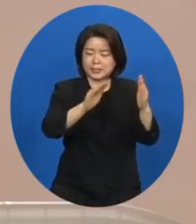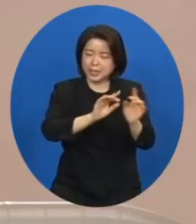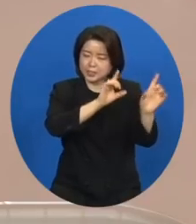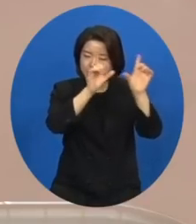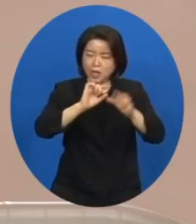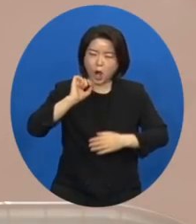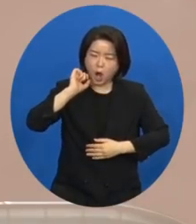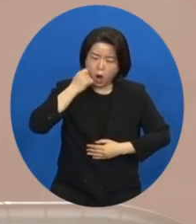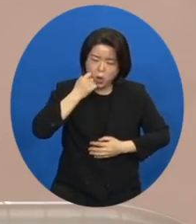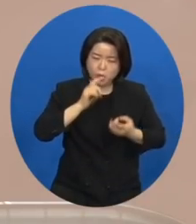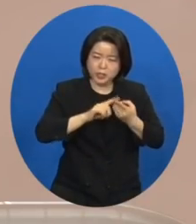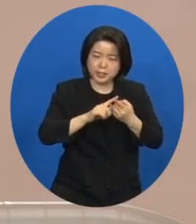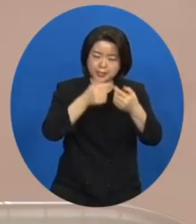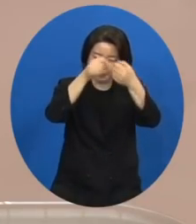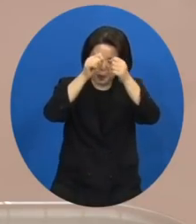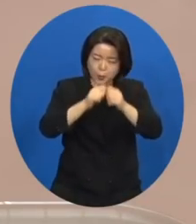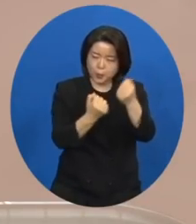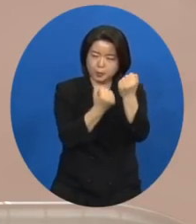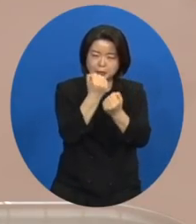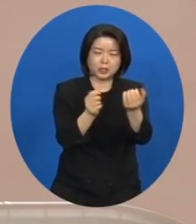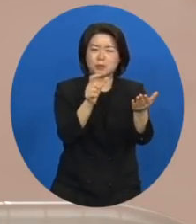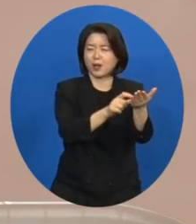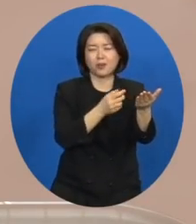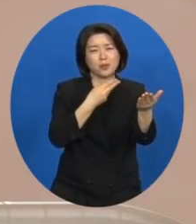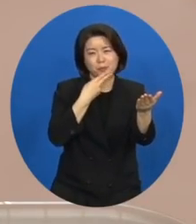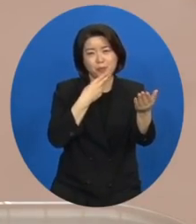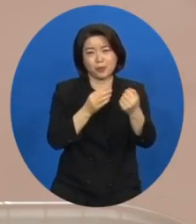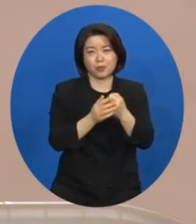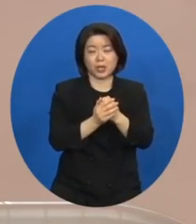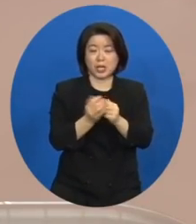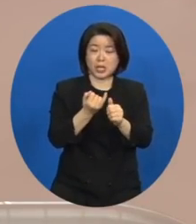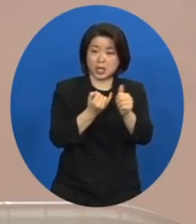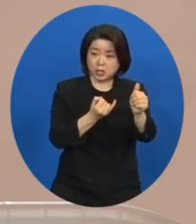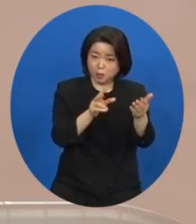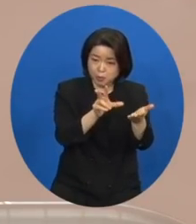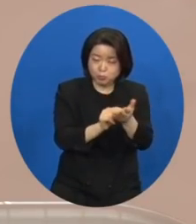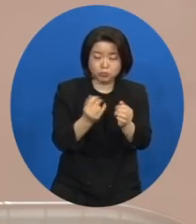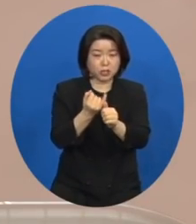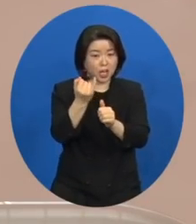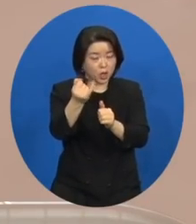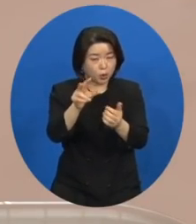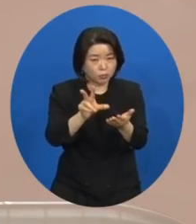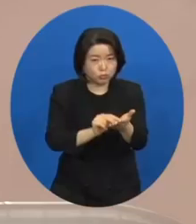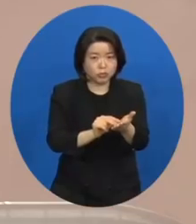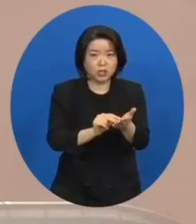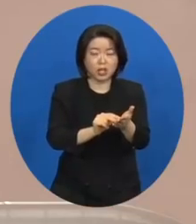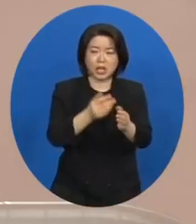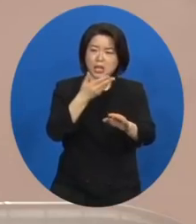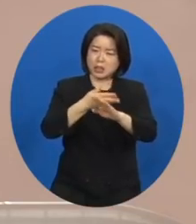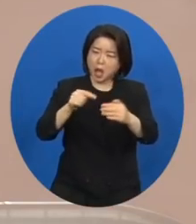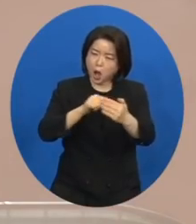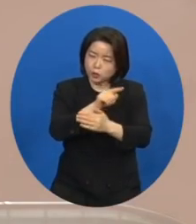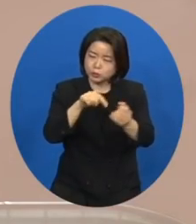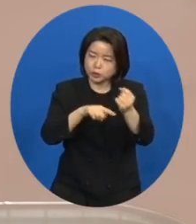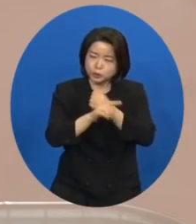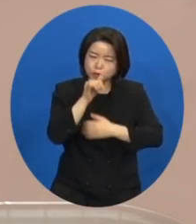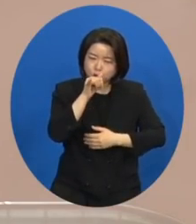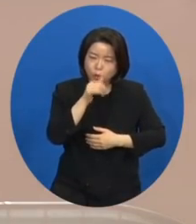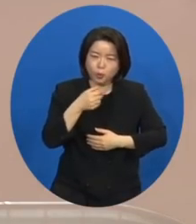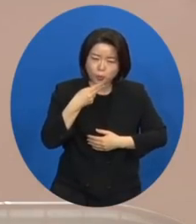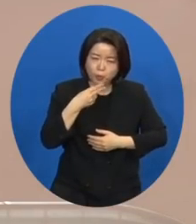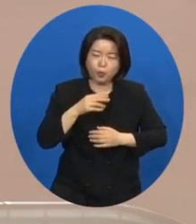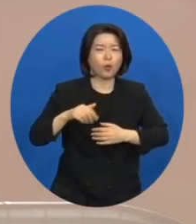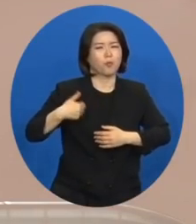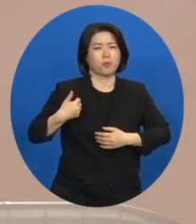자세히 말하지 않습니다 남편에게 문제가 있었는 제어 여인에게 문제가 있었는데 어떤 다른 유인이 있었는지는 정확히 말씀을